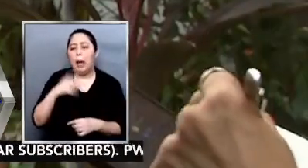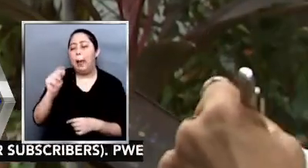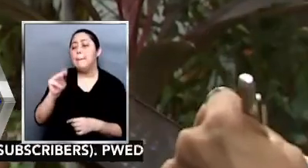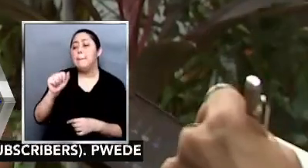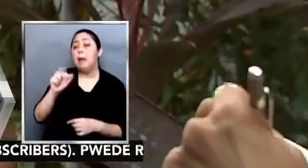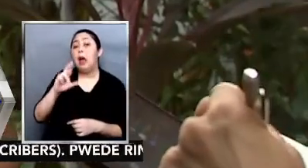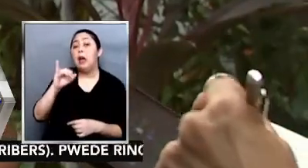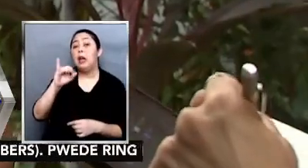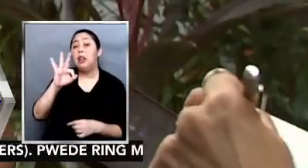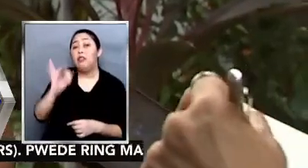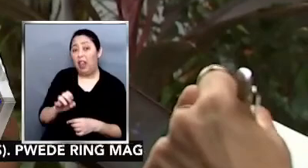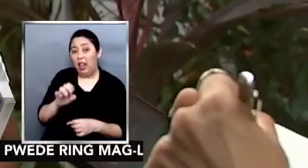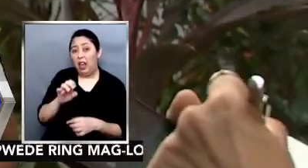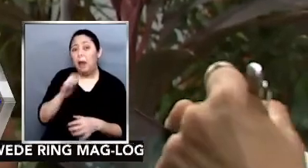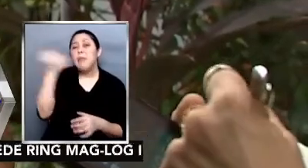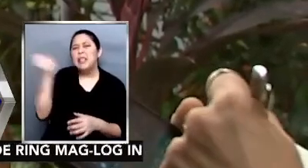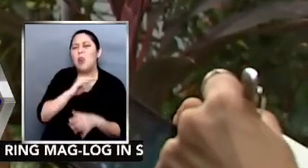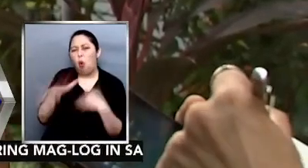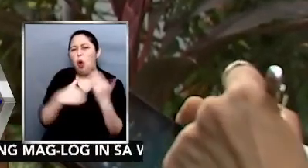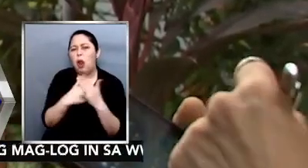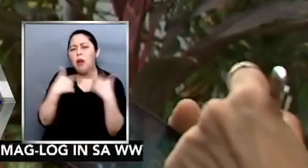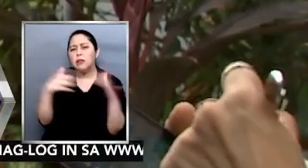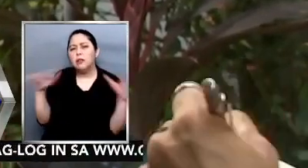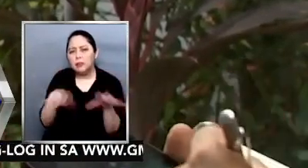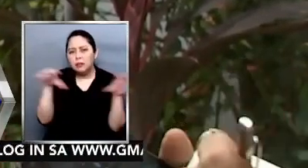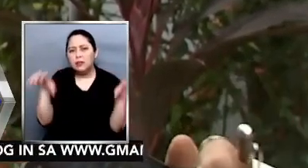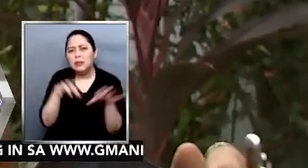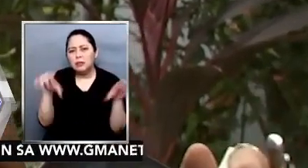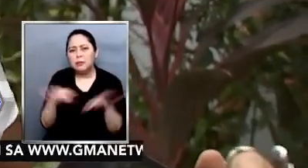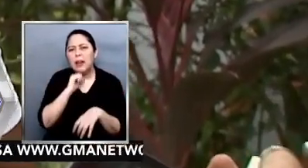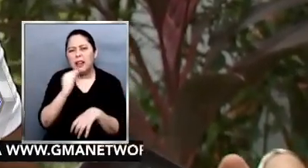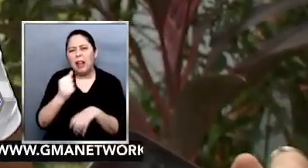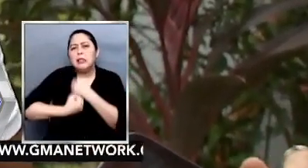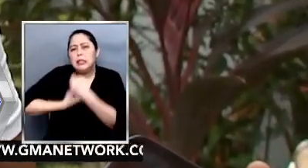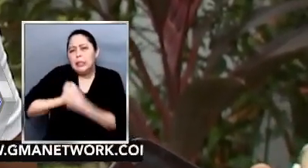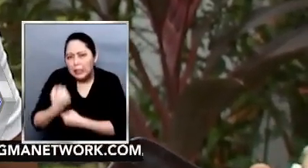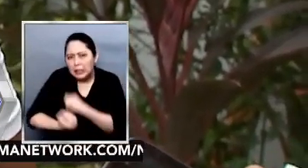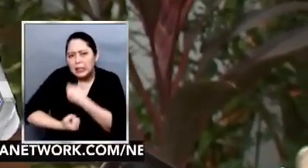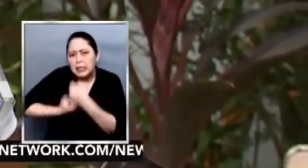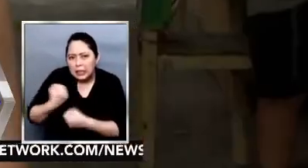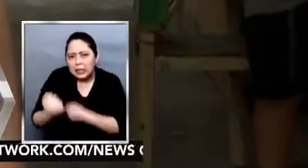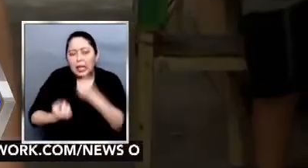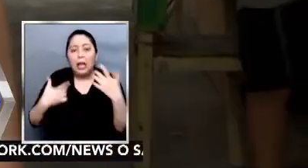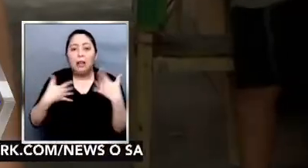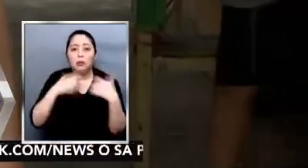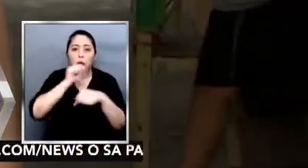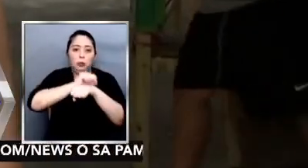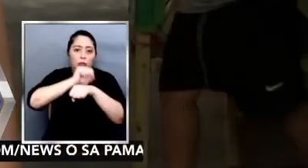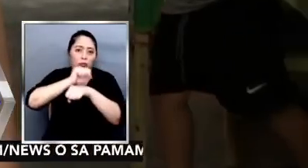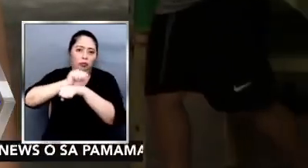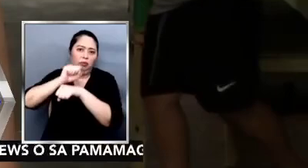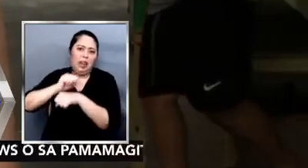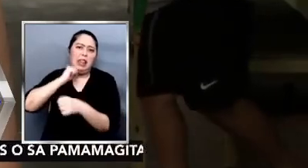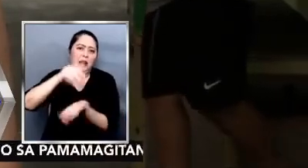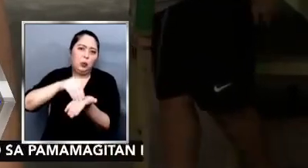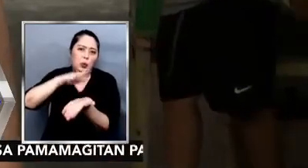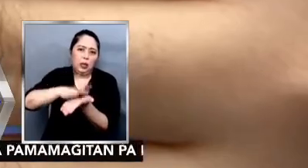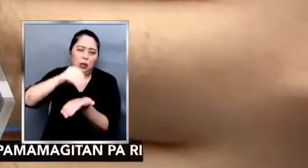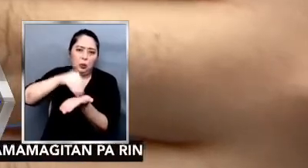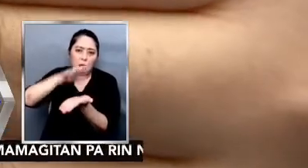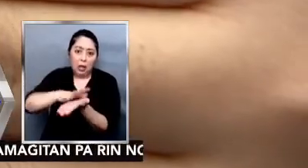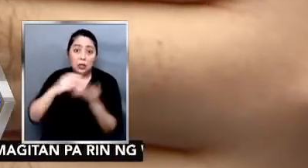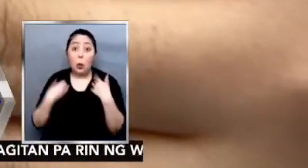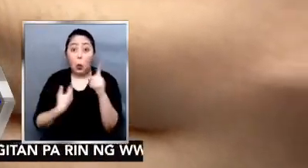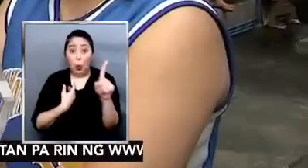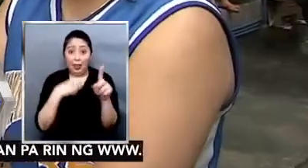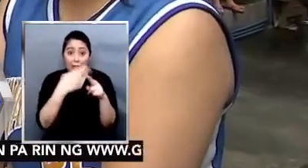para hindi tayo... Naghihirap. Pag sumikap tayo, maghanap buhay para hindi tayo lagi nangungutang. Ito naman si Marisol, as in